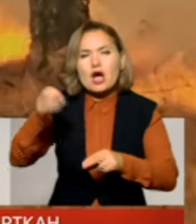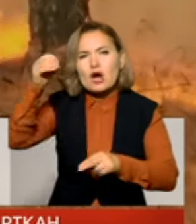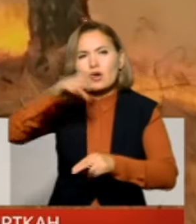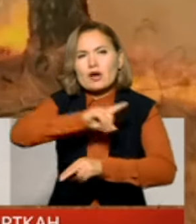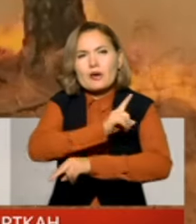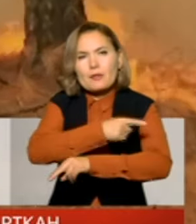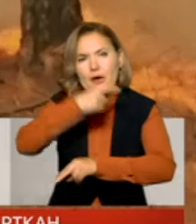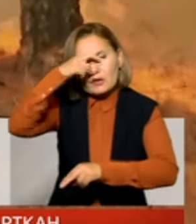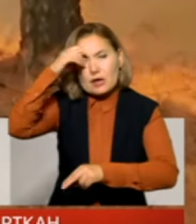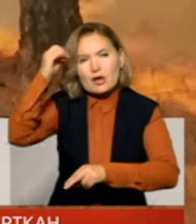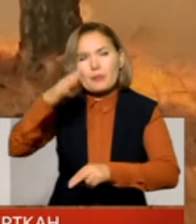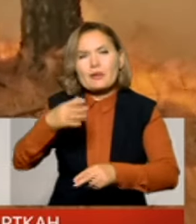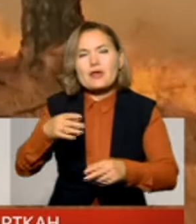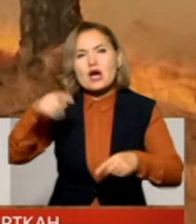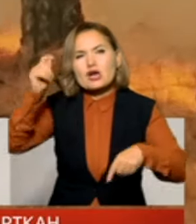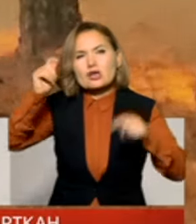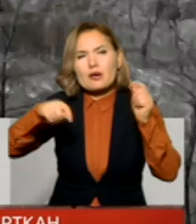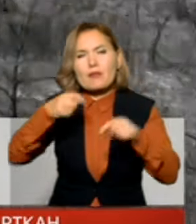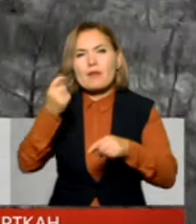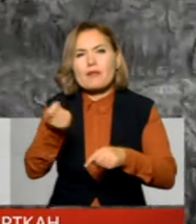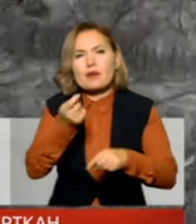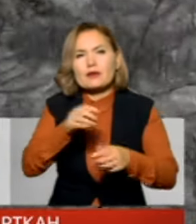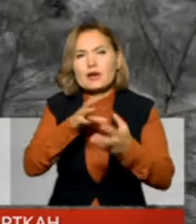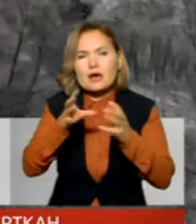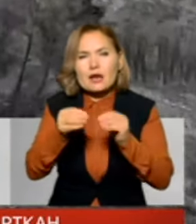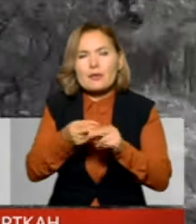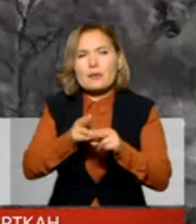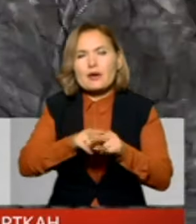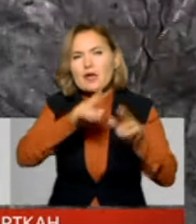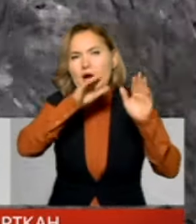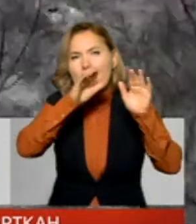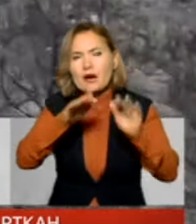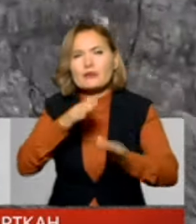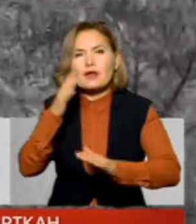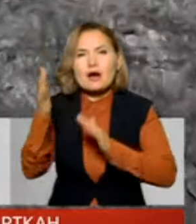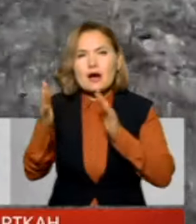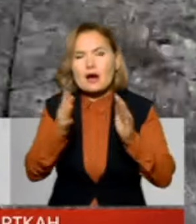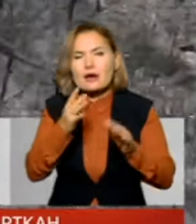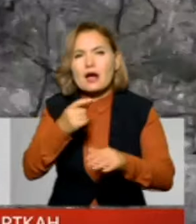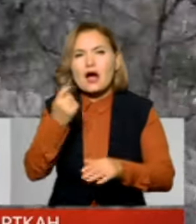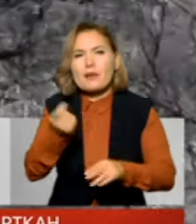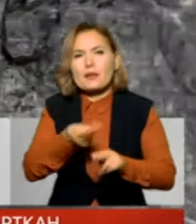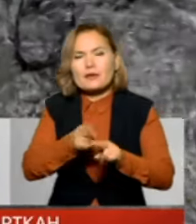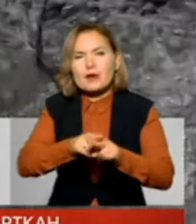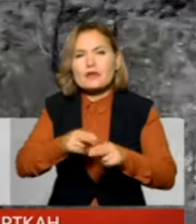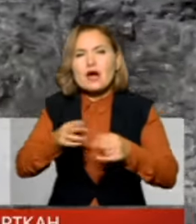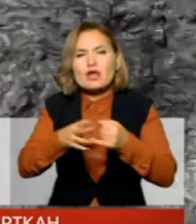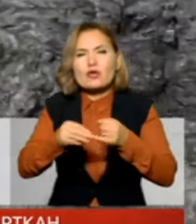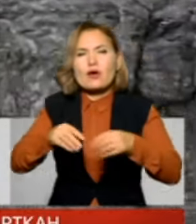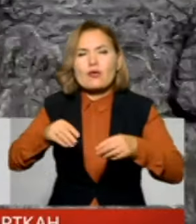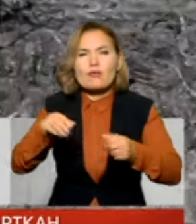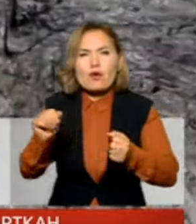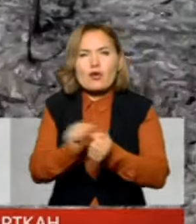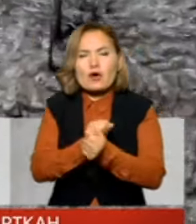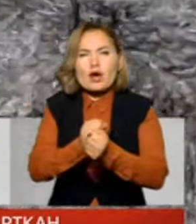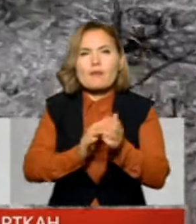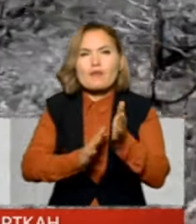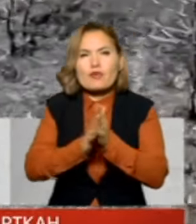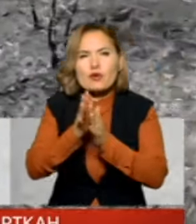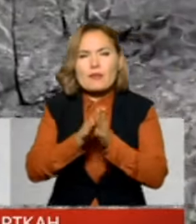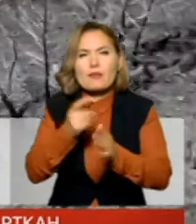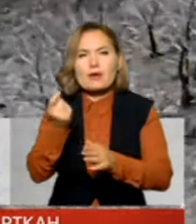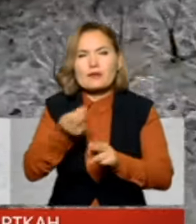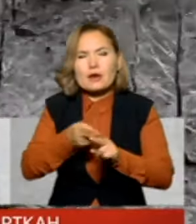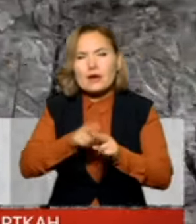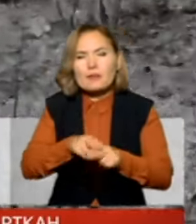күрт суы мен ылғалдың азаюы дейді. Қыста қар мен жауының аз түсуінен топырақ құрғап өсімдік аз шығады. Сонымен қатар